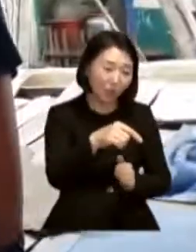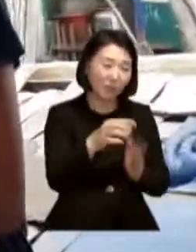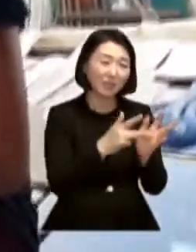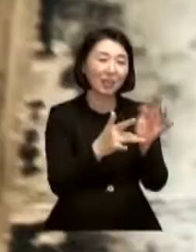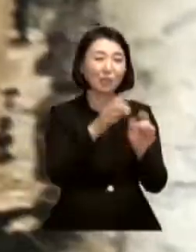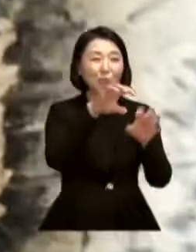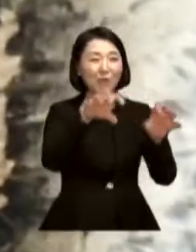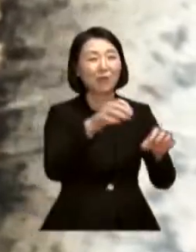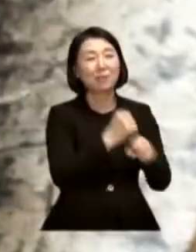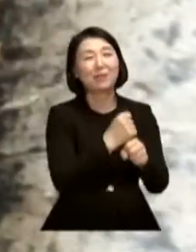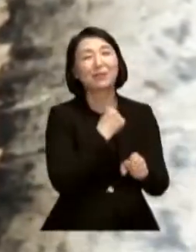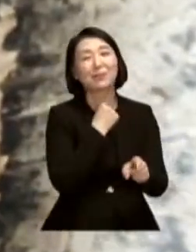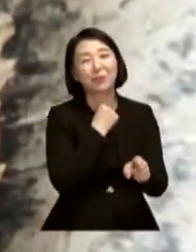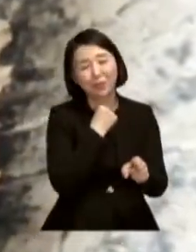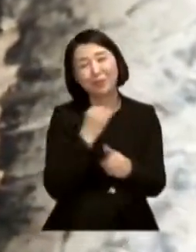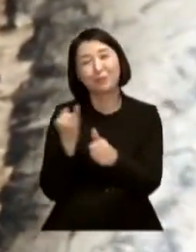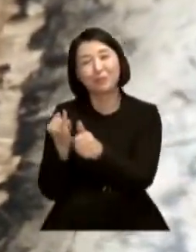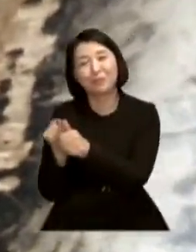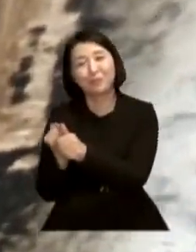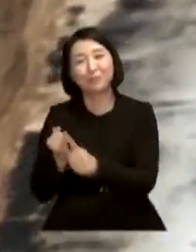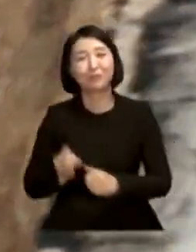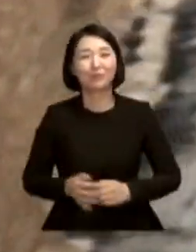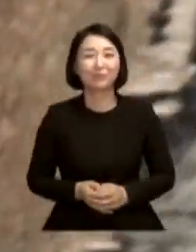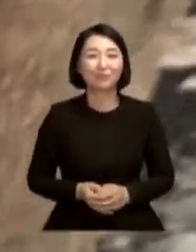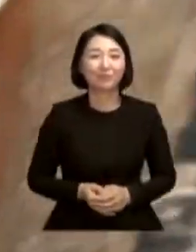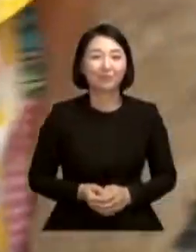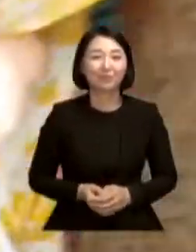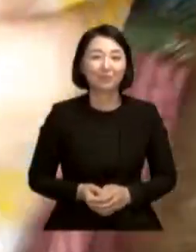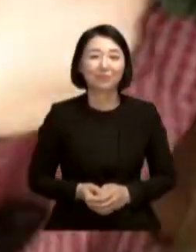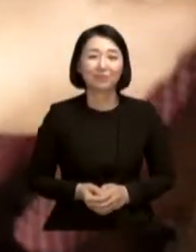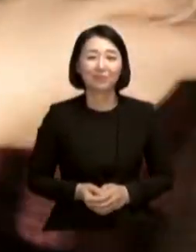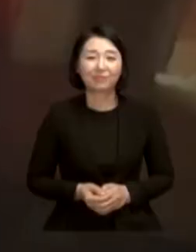만들어가길 소망하는 이희석 장지연 선교사 내외.